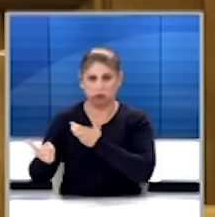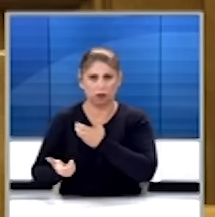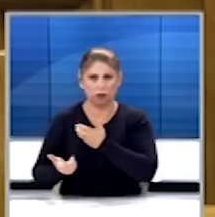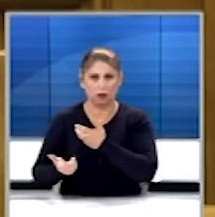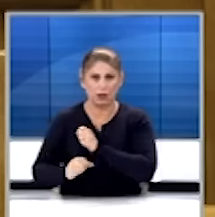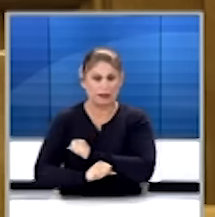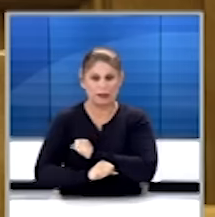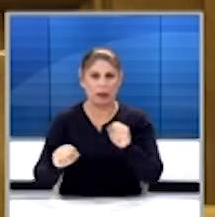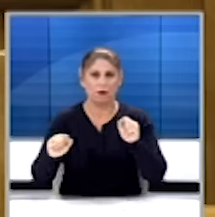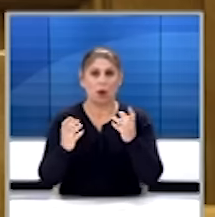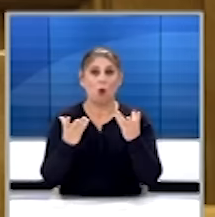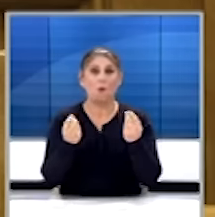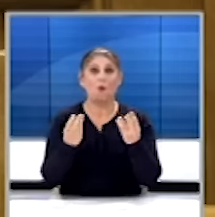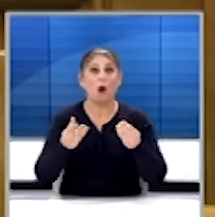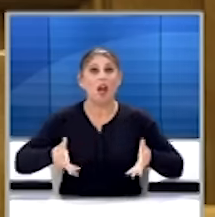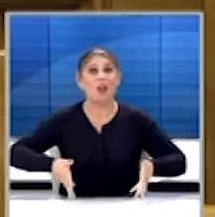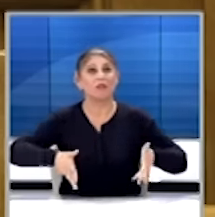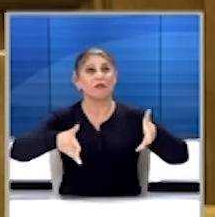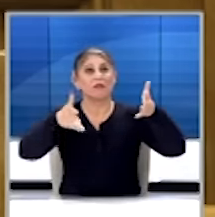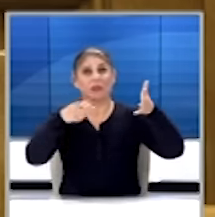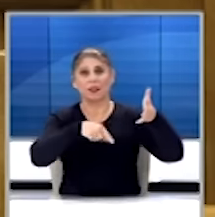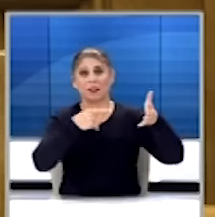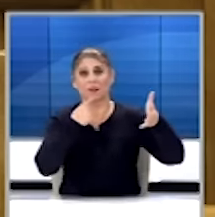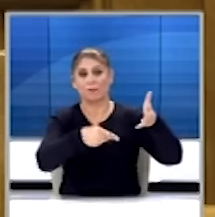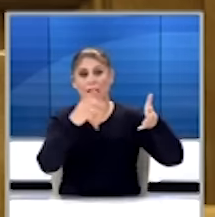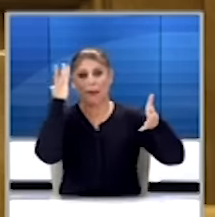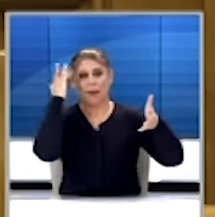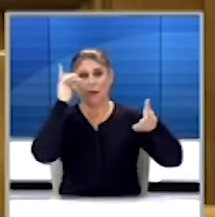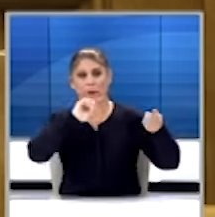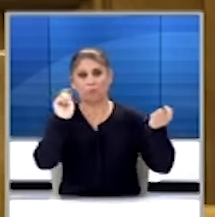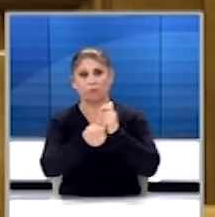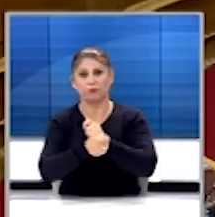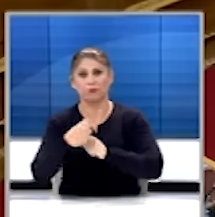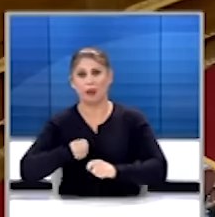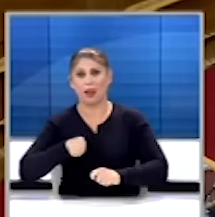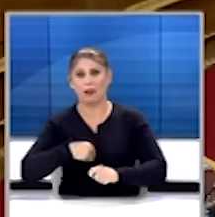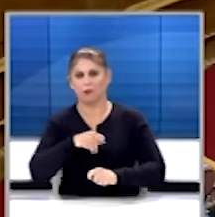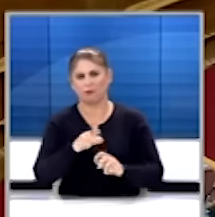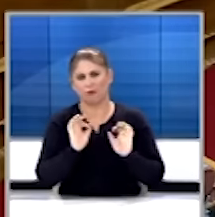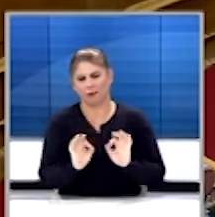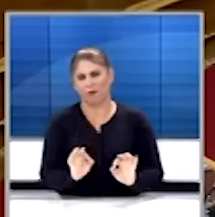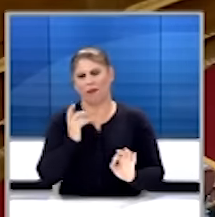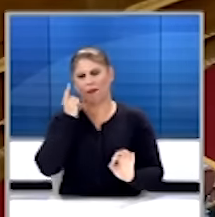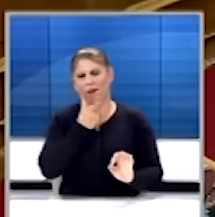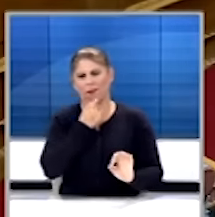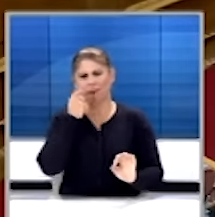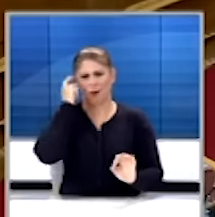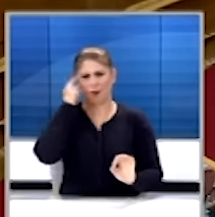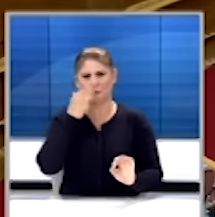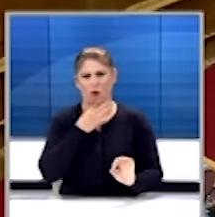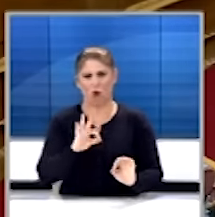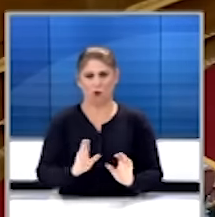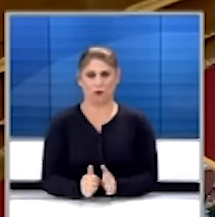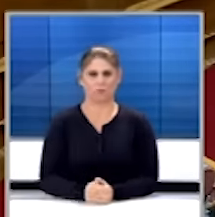κτίρια αποχαρακτηρίζονται από κίτρινα σε πράσινα για προφανείς λόγους. Οπότε μη